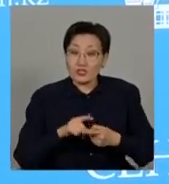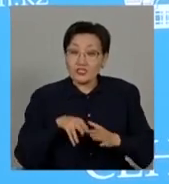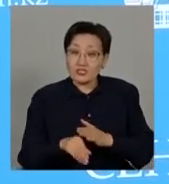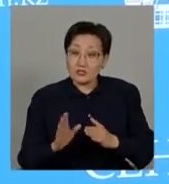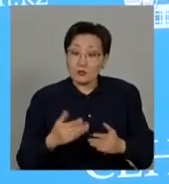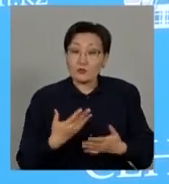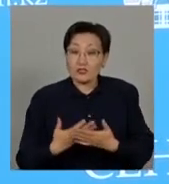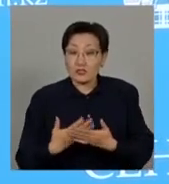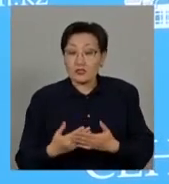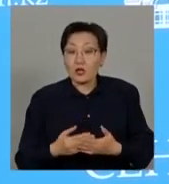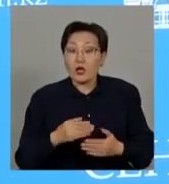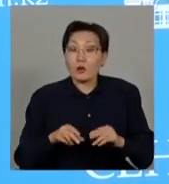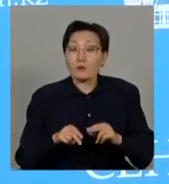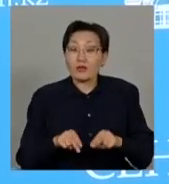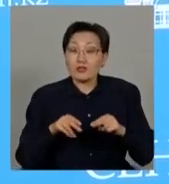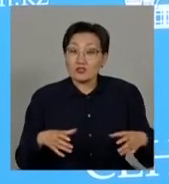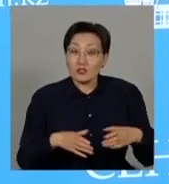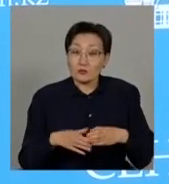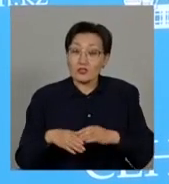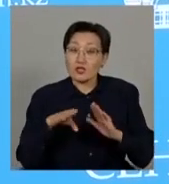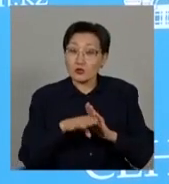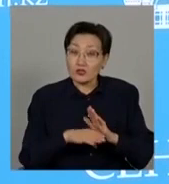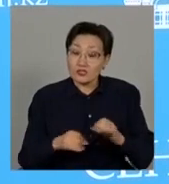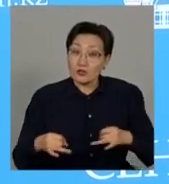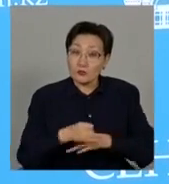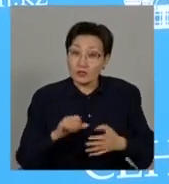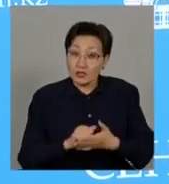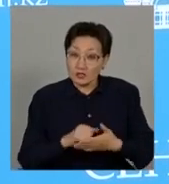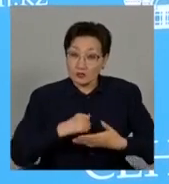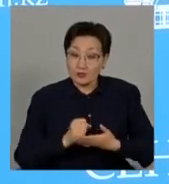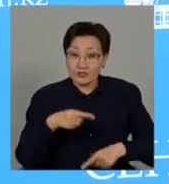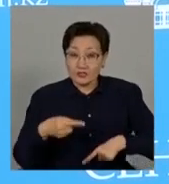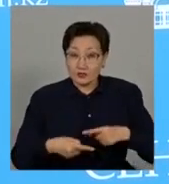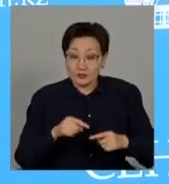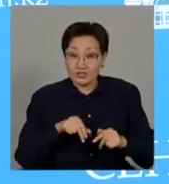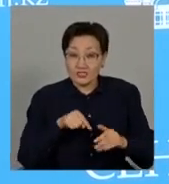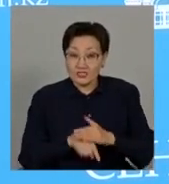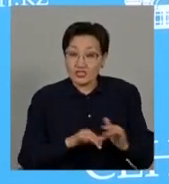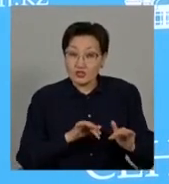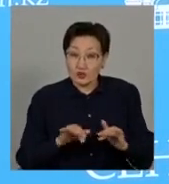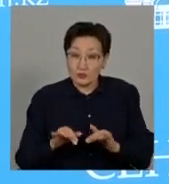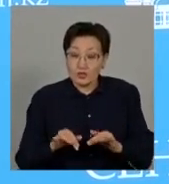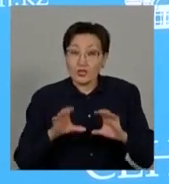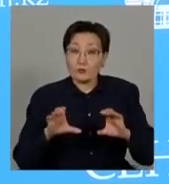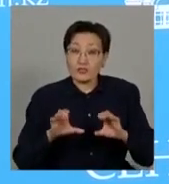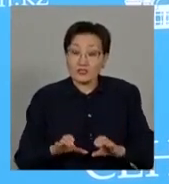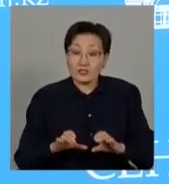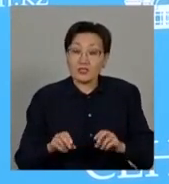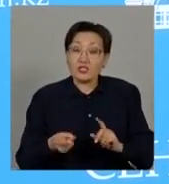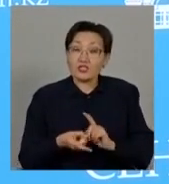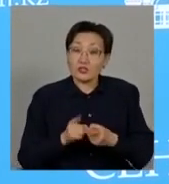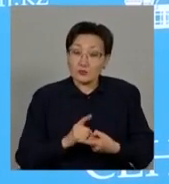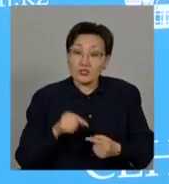енгізіледі. Мәселелер парламент палаталарының күн тәртібіне шығарылады. Құжатты қабылдау арқылы біз ішкі процедураларымызда конституциялық